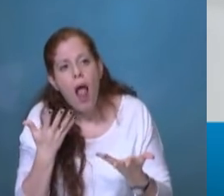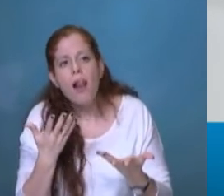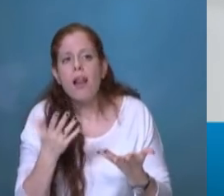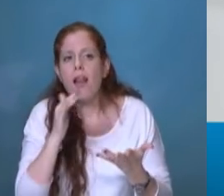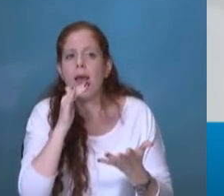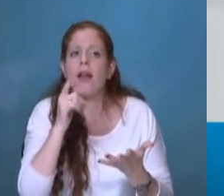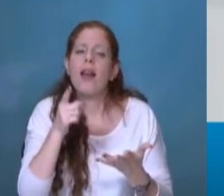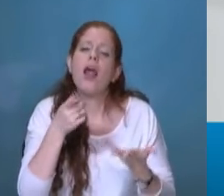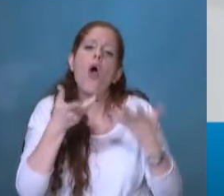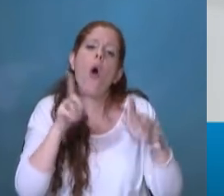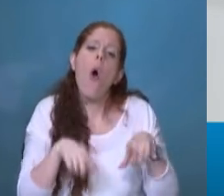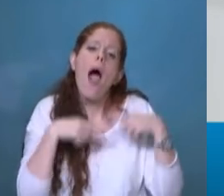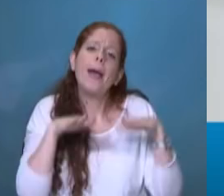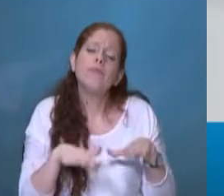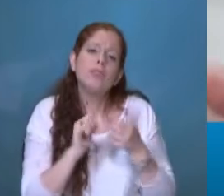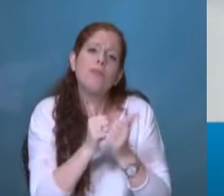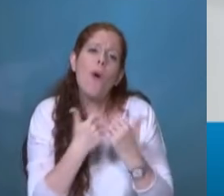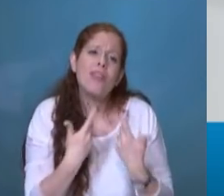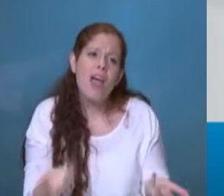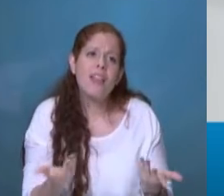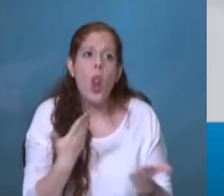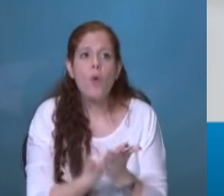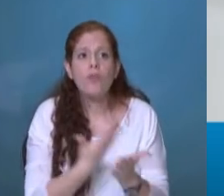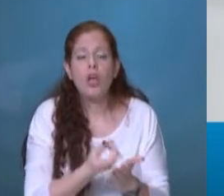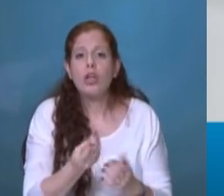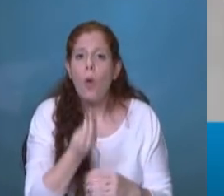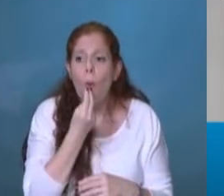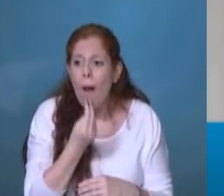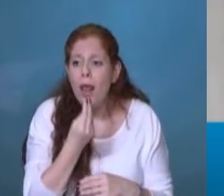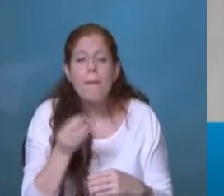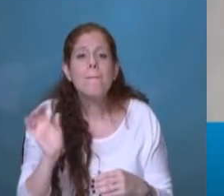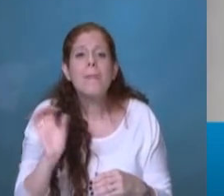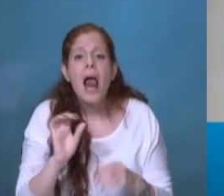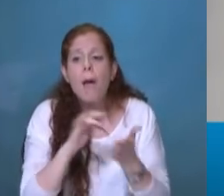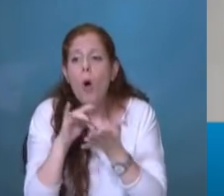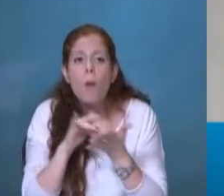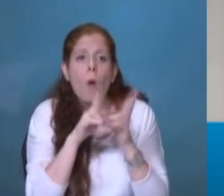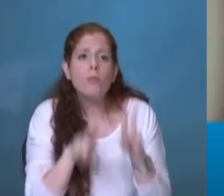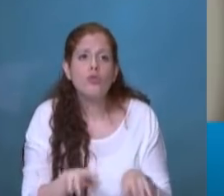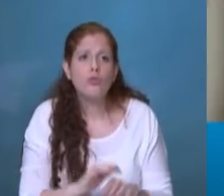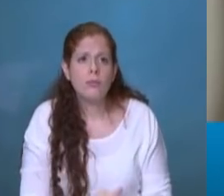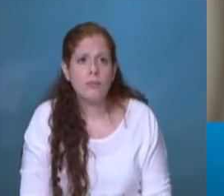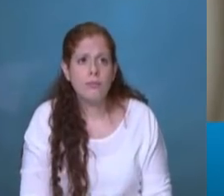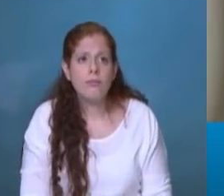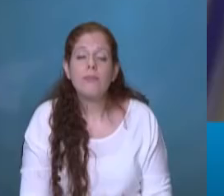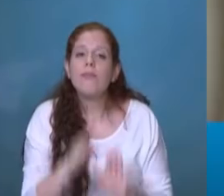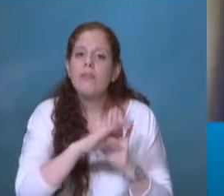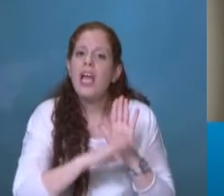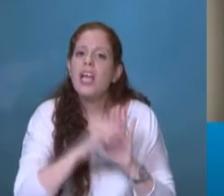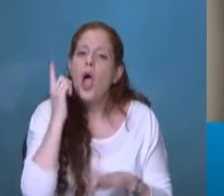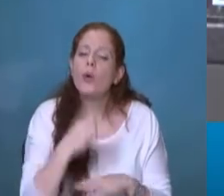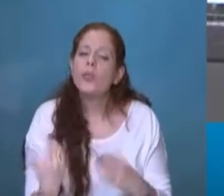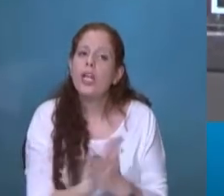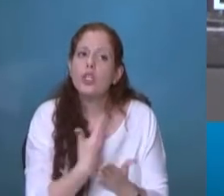יושבני, לעובדה שאנחנו מואכלים במלח בכל מקום. הנחיות חדשות של האיגוד ליתר לחץ דם